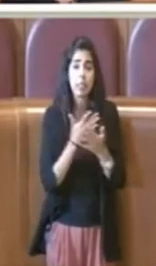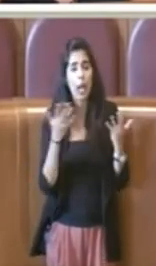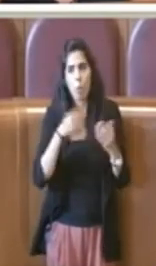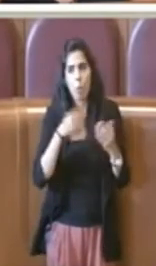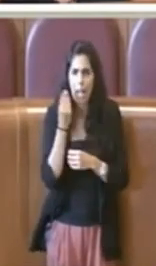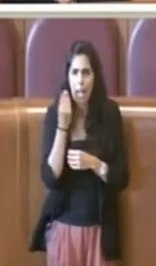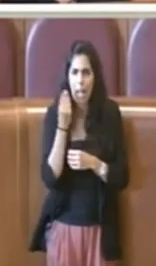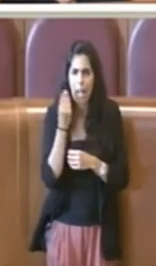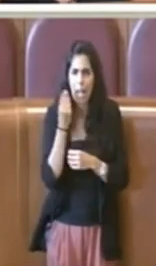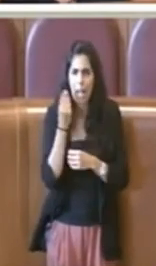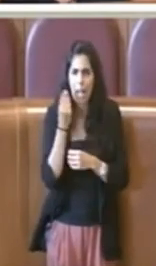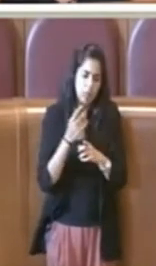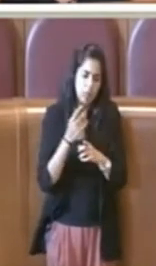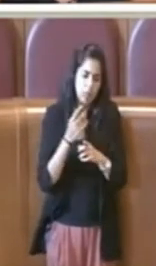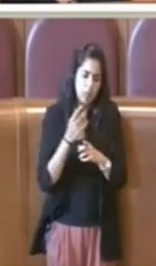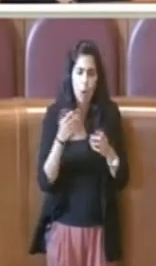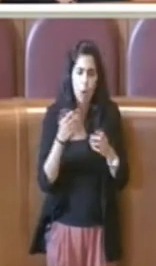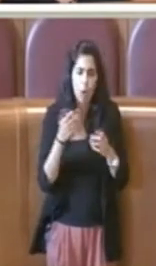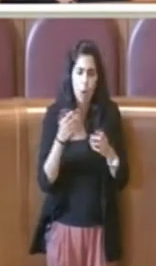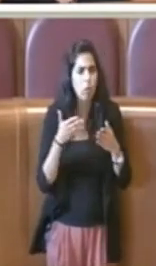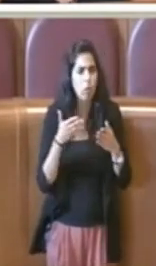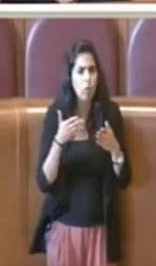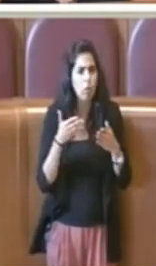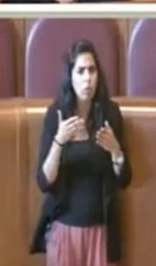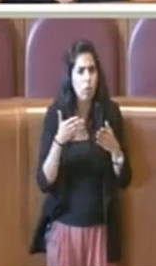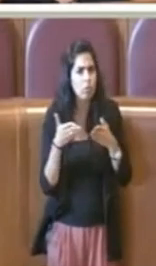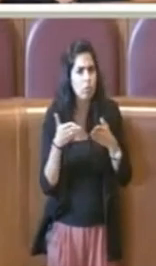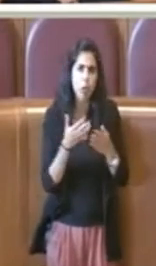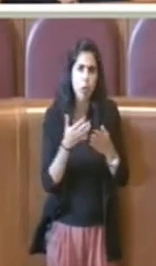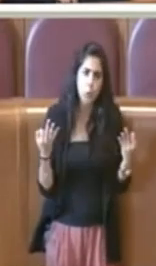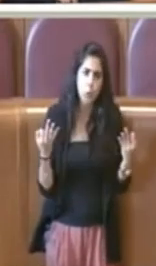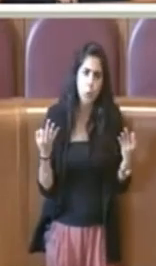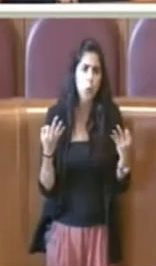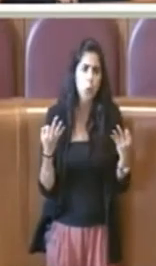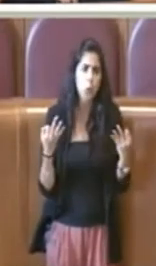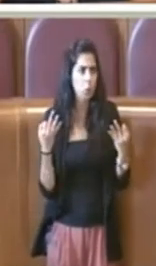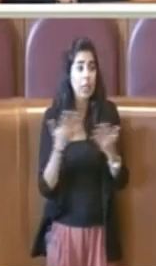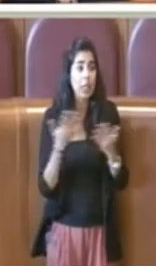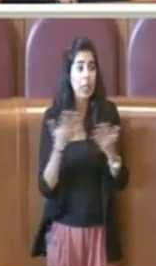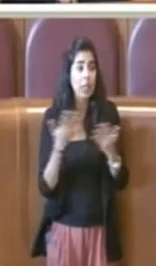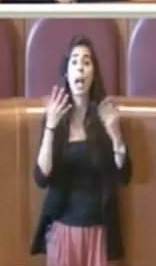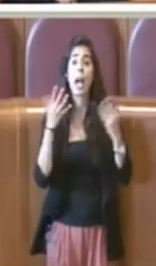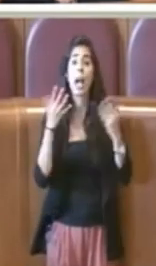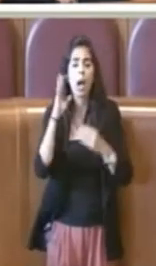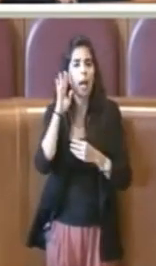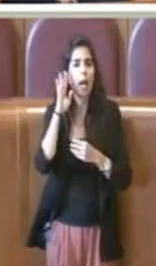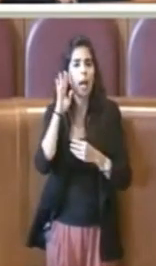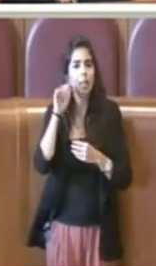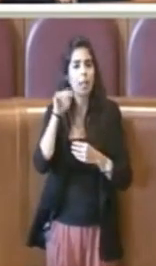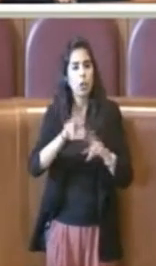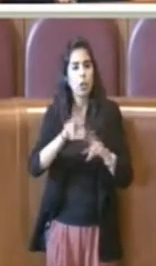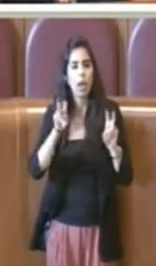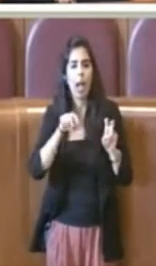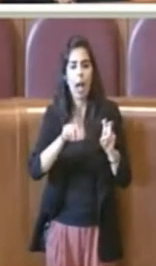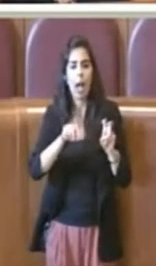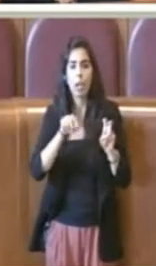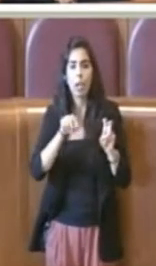aver seguito tutti i percorsi utili, è chiaro che l'attenzione a questo tema